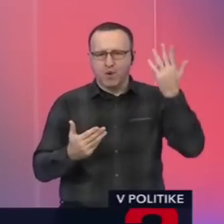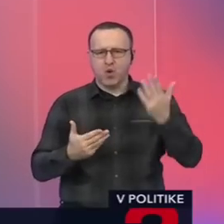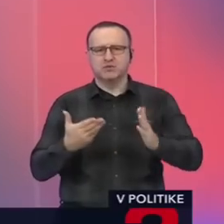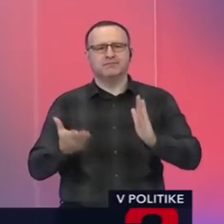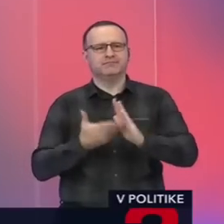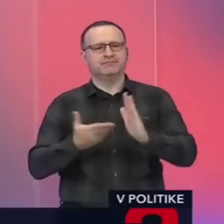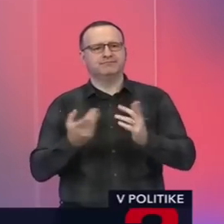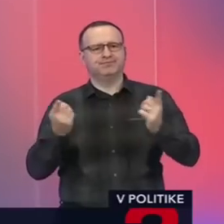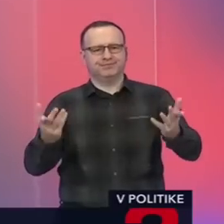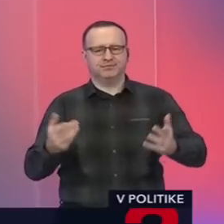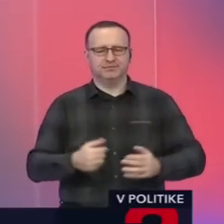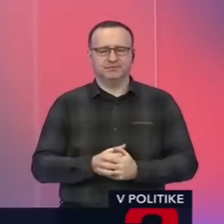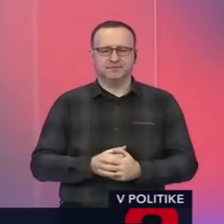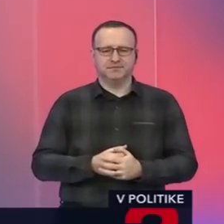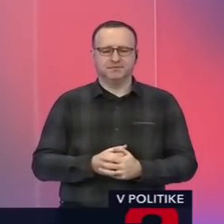na druhej strane.